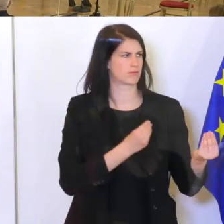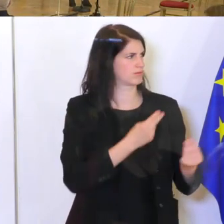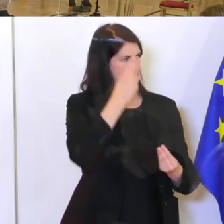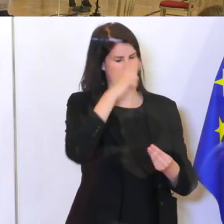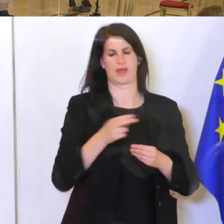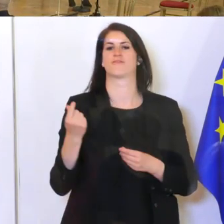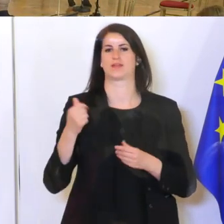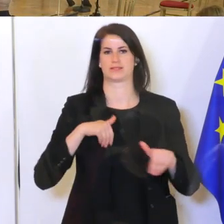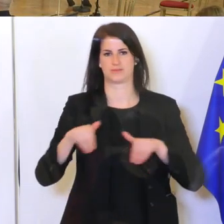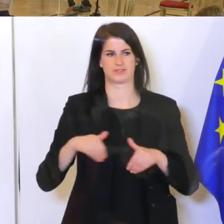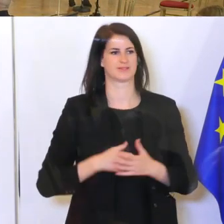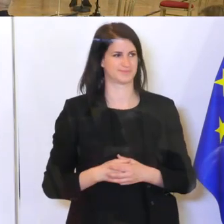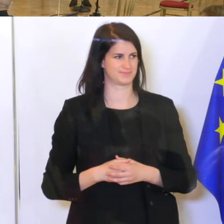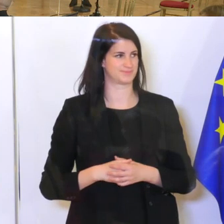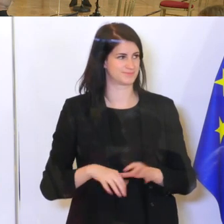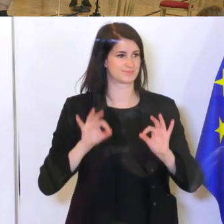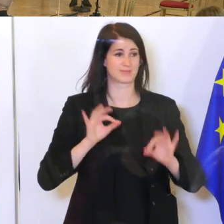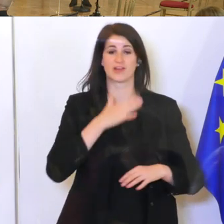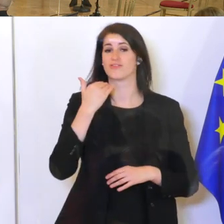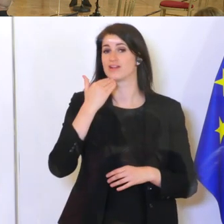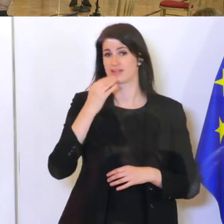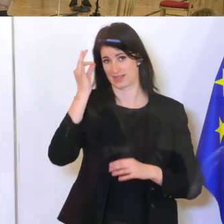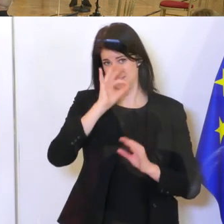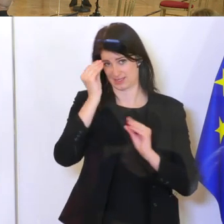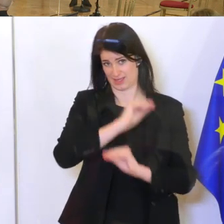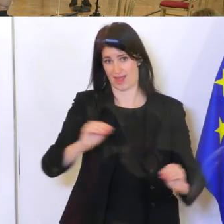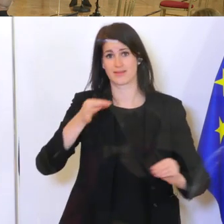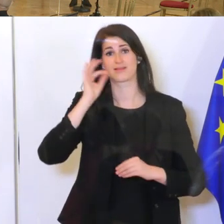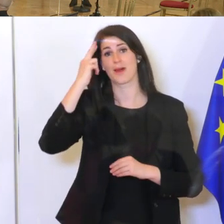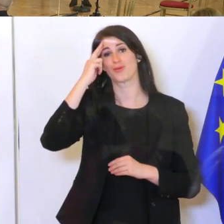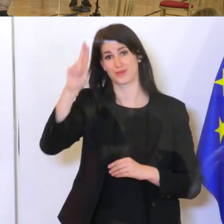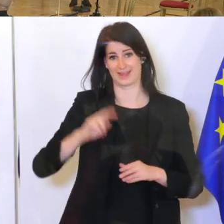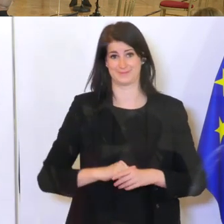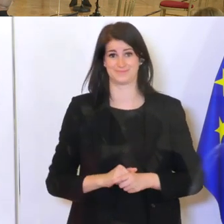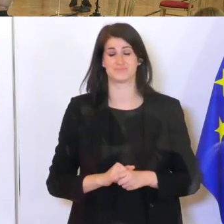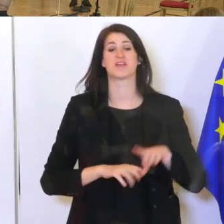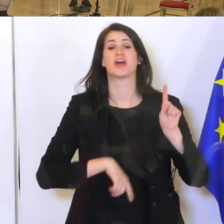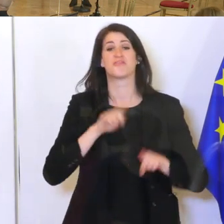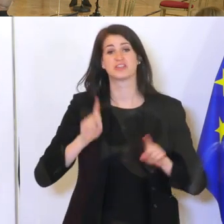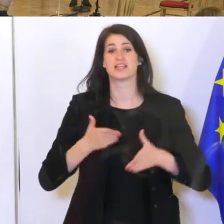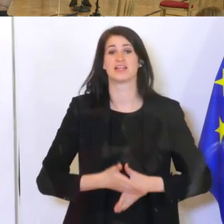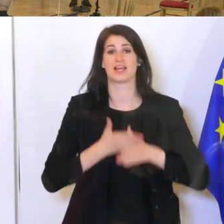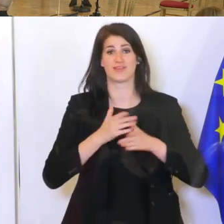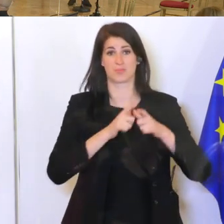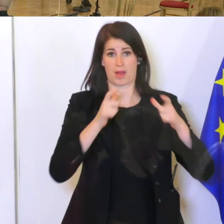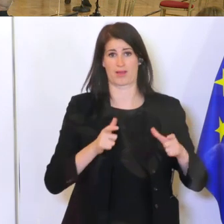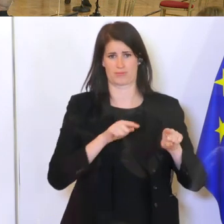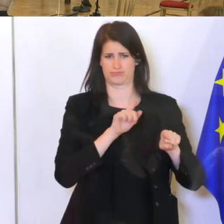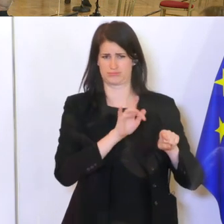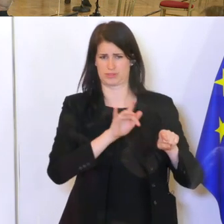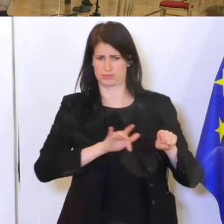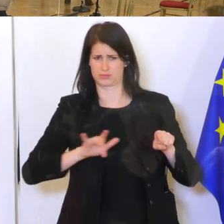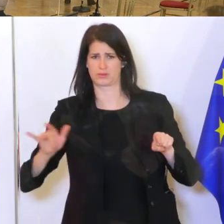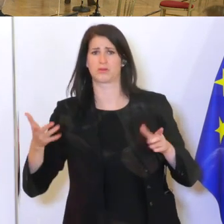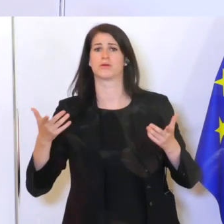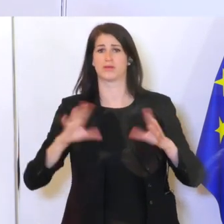bitte. Vielen Dank, meine sehr geehrten Damen und Herren. Wir haben aus den verschiedenen Hilfspaketen mittlerweile eine Höhe